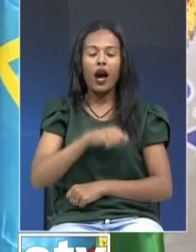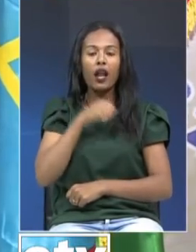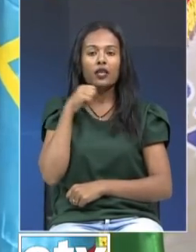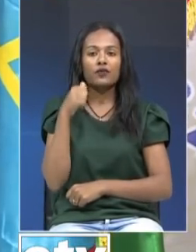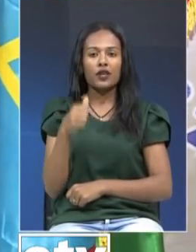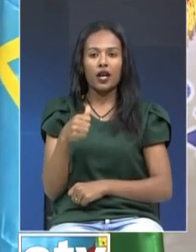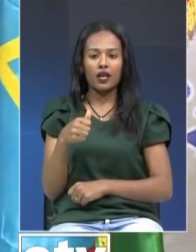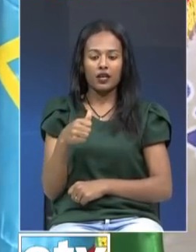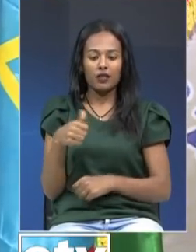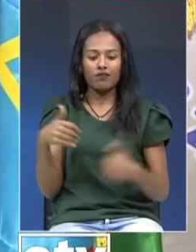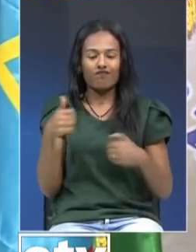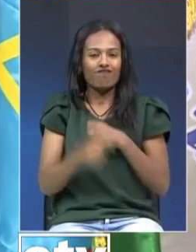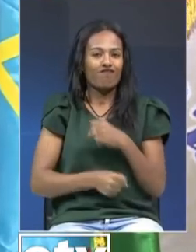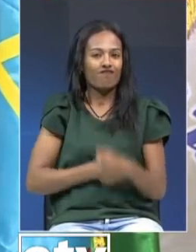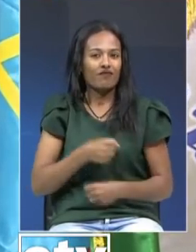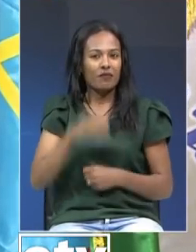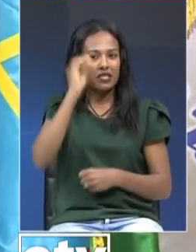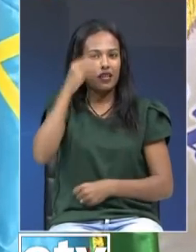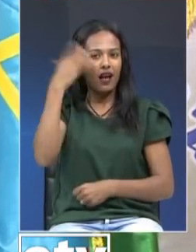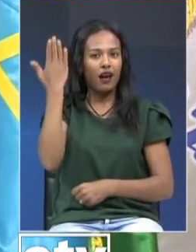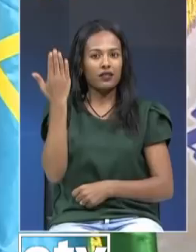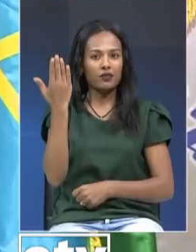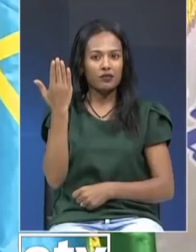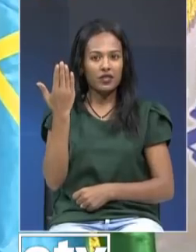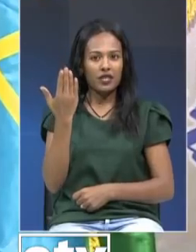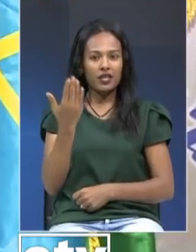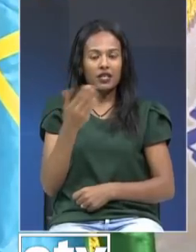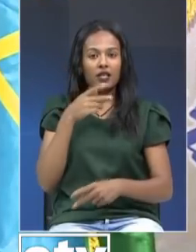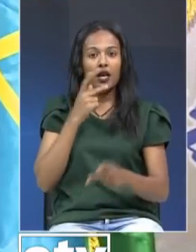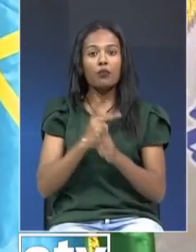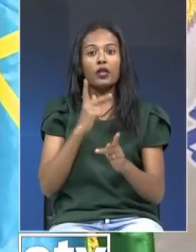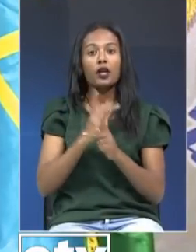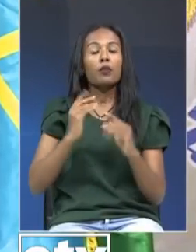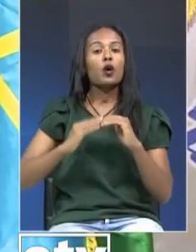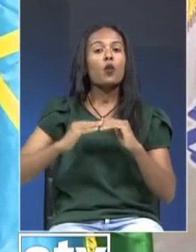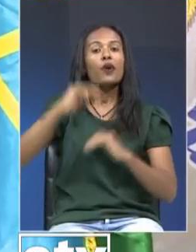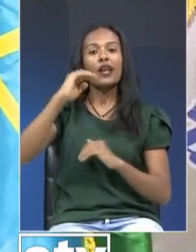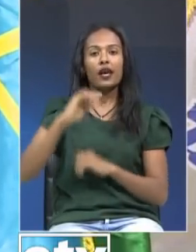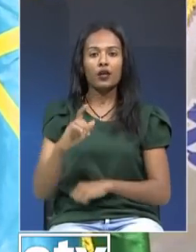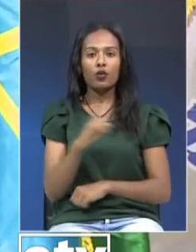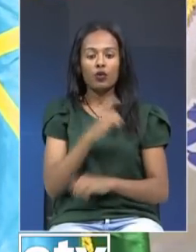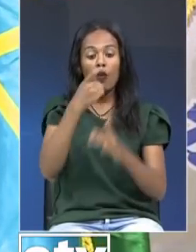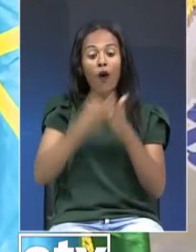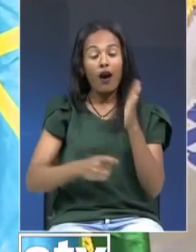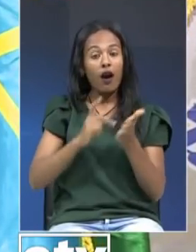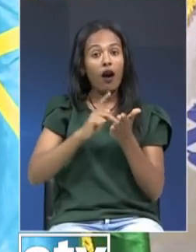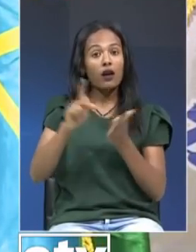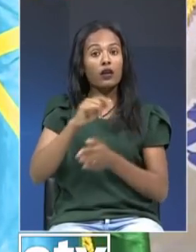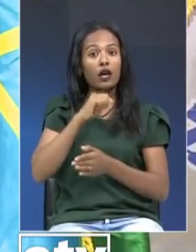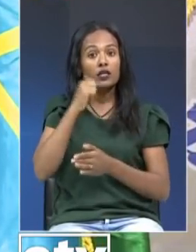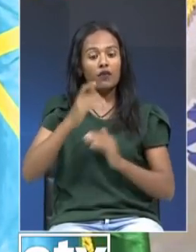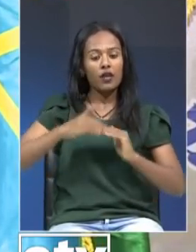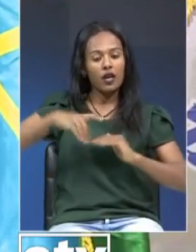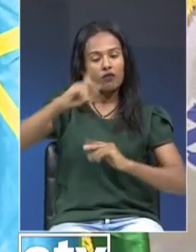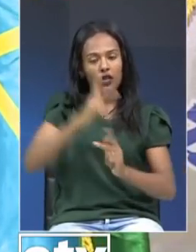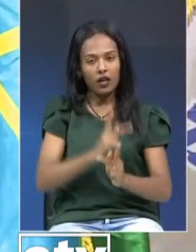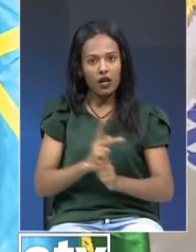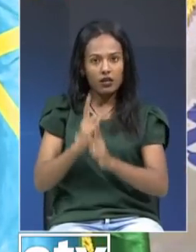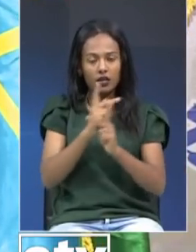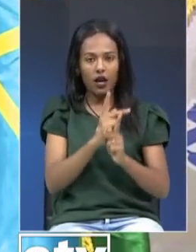ስጋትም አላስፈላጊ መዘናጋትም ከምንጠብቀው በላይ የሆነ ዋጋ እንዳያስከፍለን ከፍተኛ የሆነ